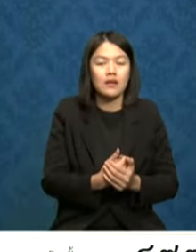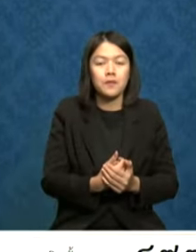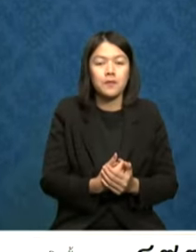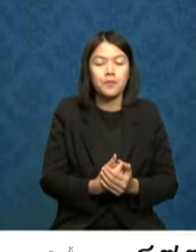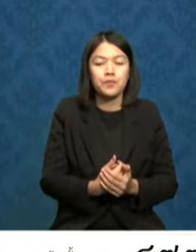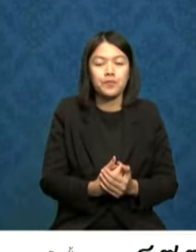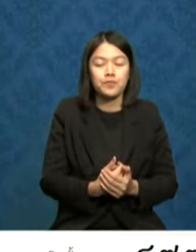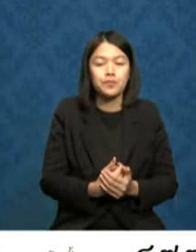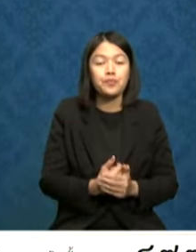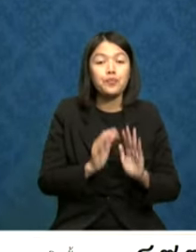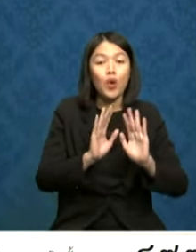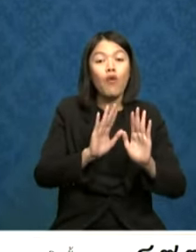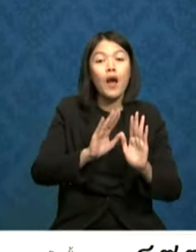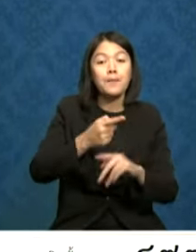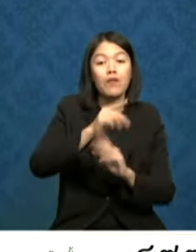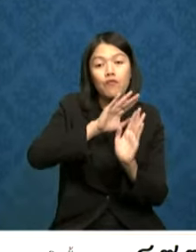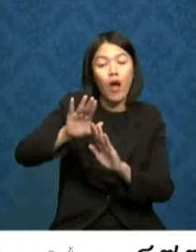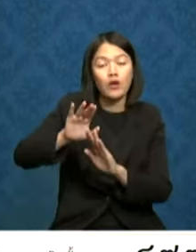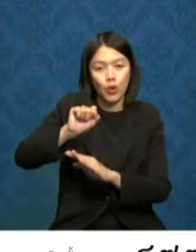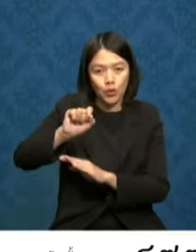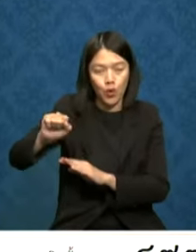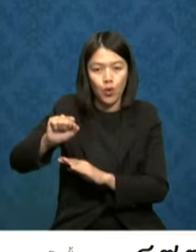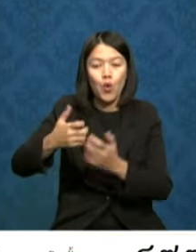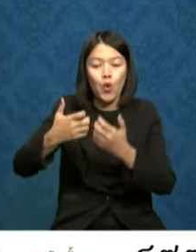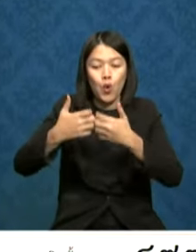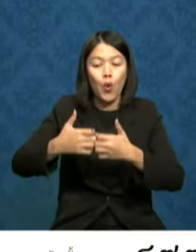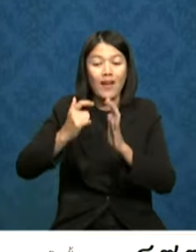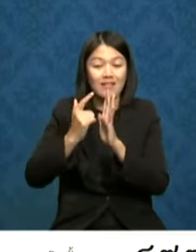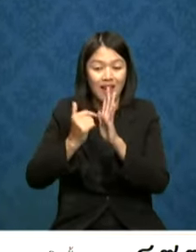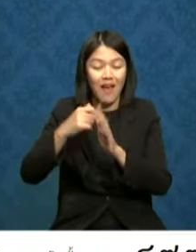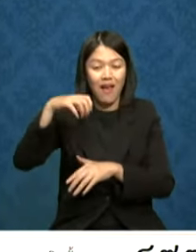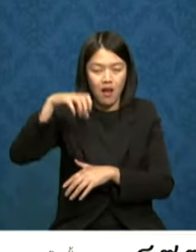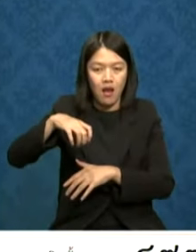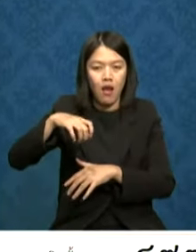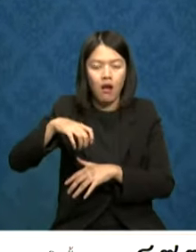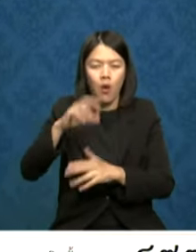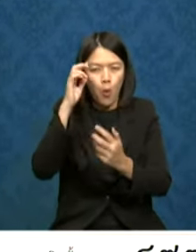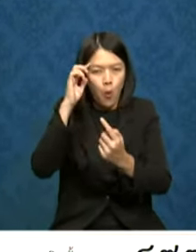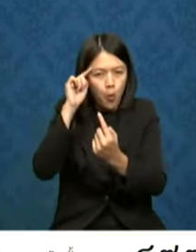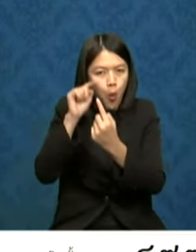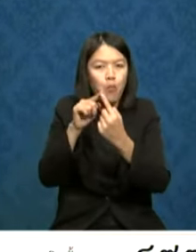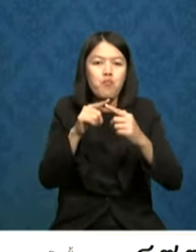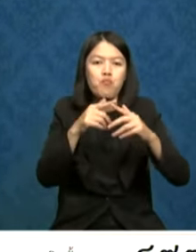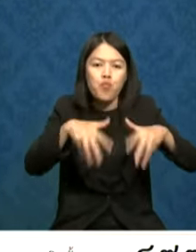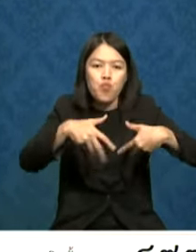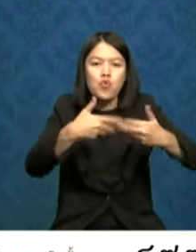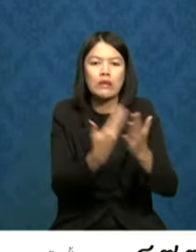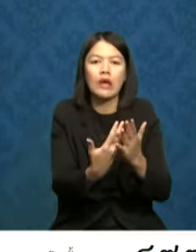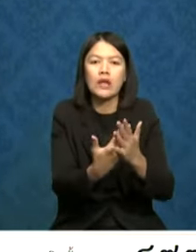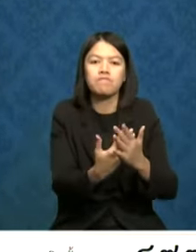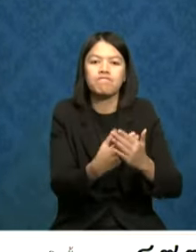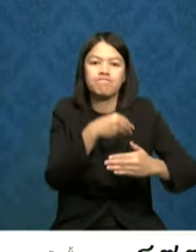ยังเพื่อนสมาชิกนะครับว่าโรงงานเภสัชกรรมทหารเนี่ยเราไม่ได้มุ่งหวังผลกำไรนะครับ